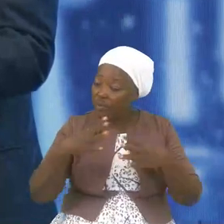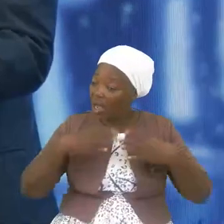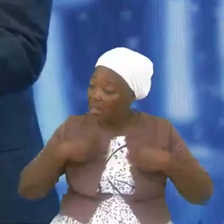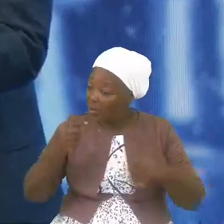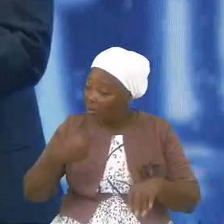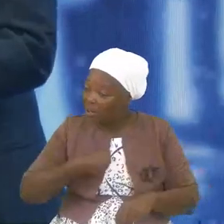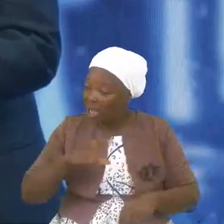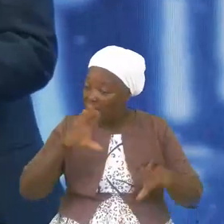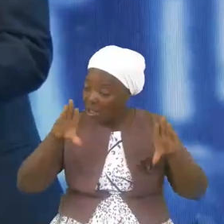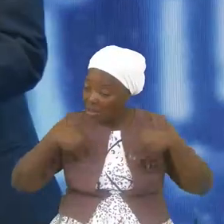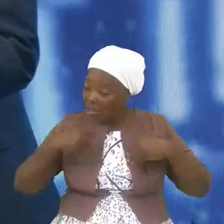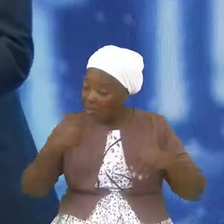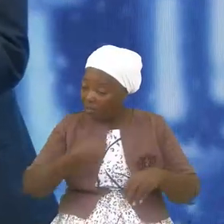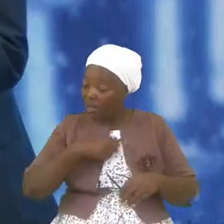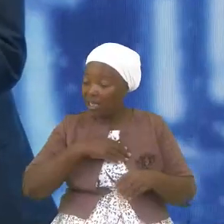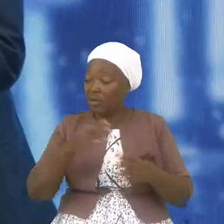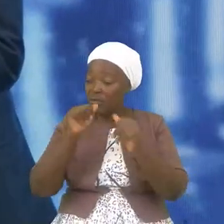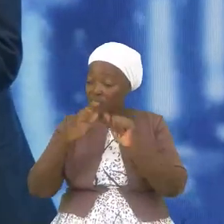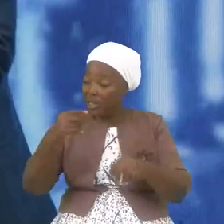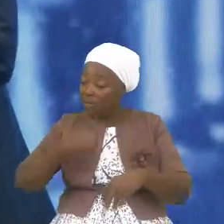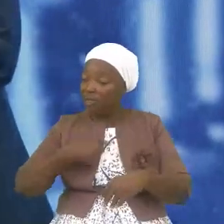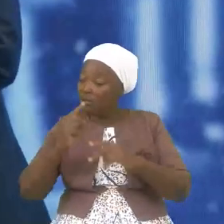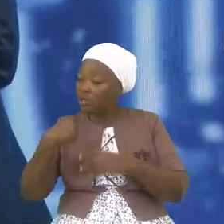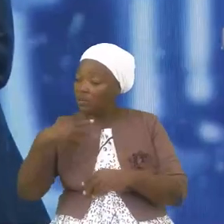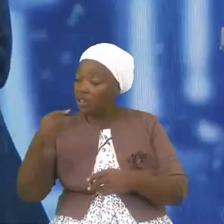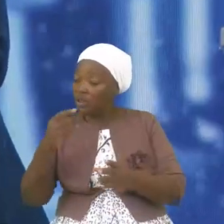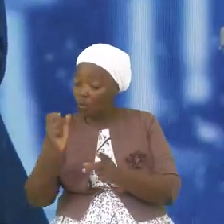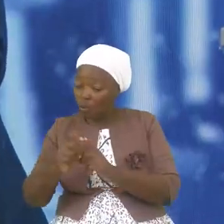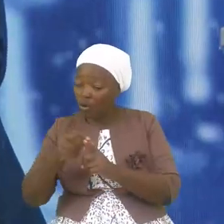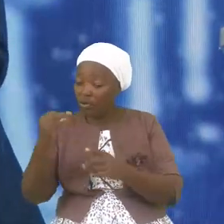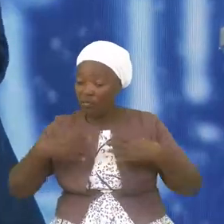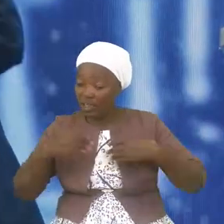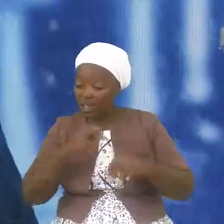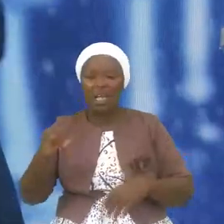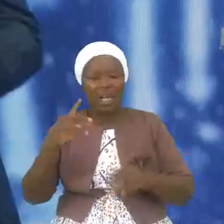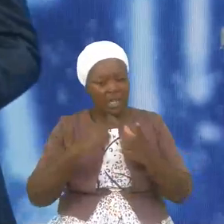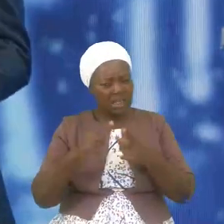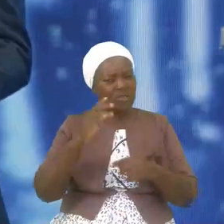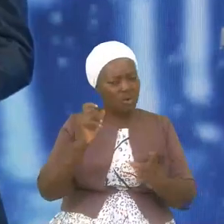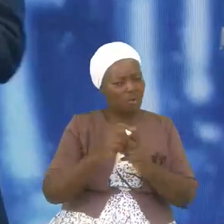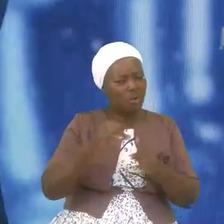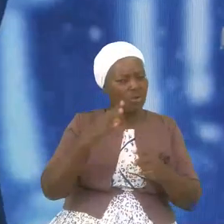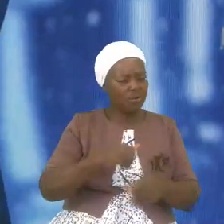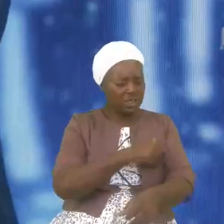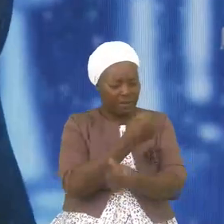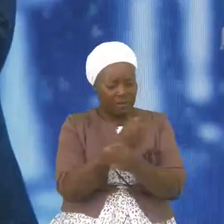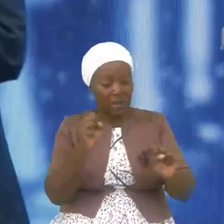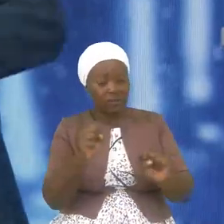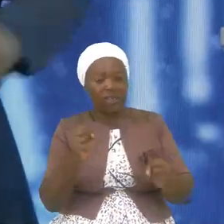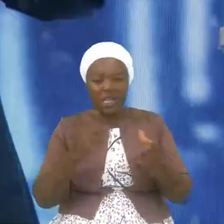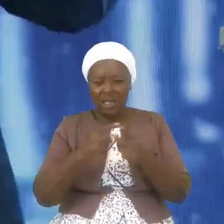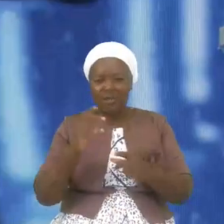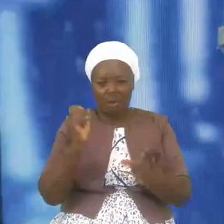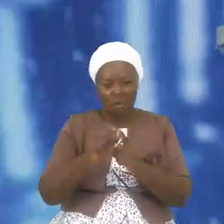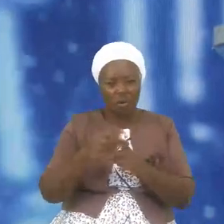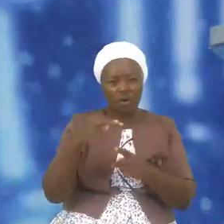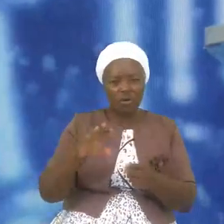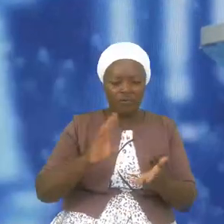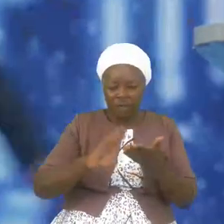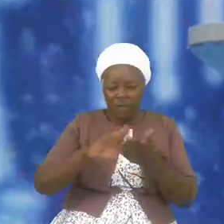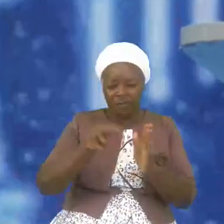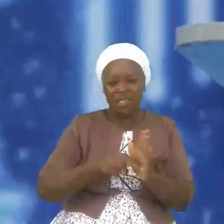m'accepter, si tu peux me bénir, si tu peux dire ta parole de guérison, et ta parole de salut, et ta parole